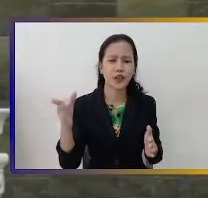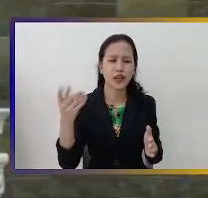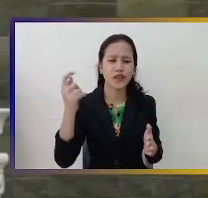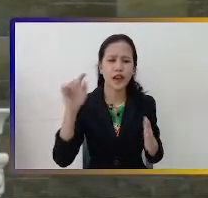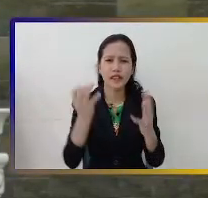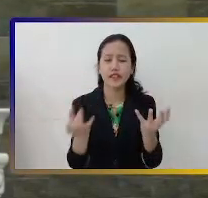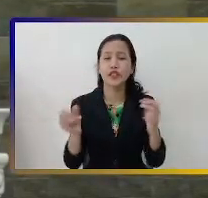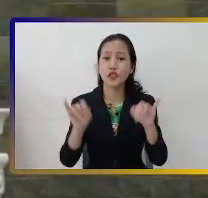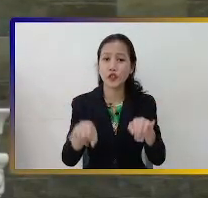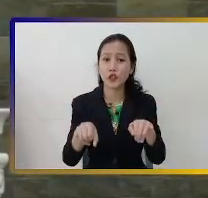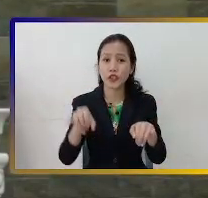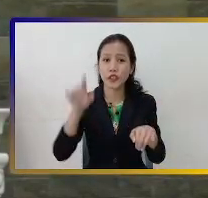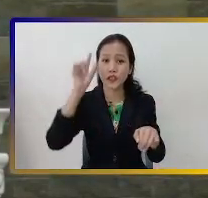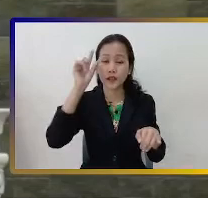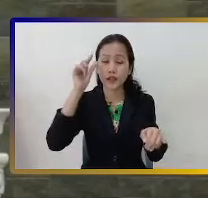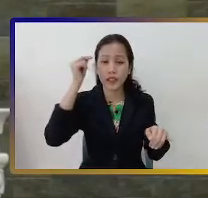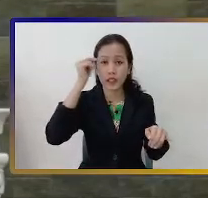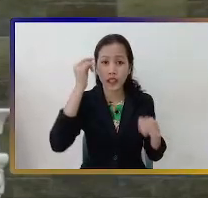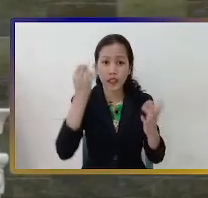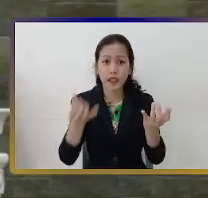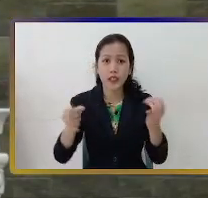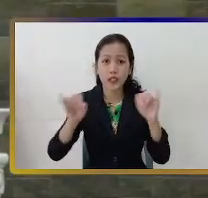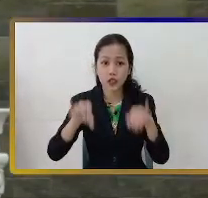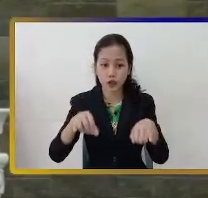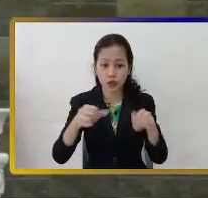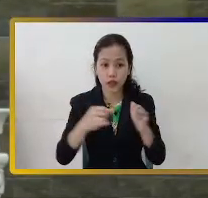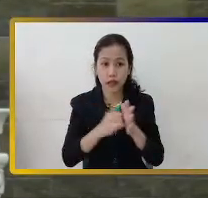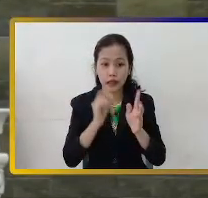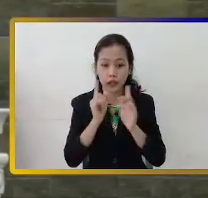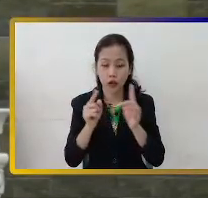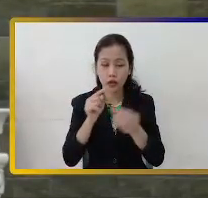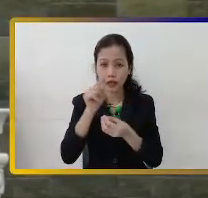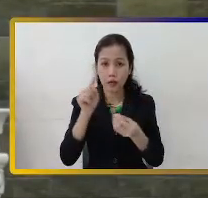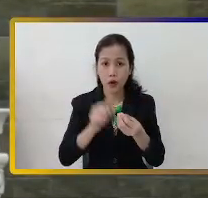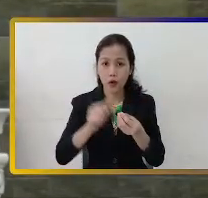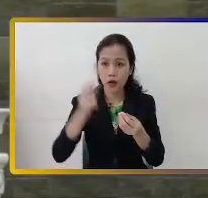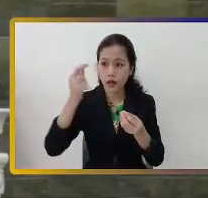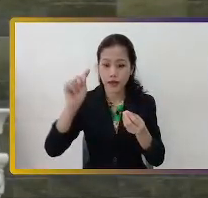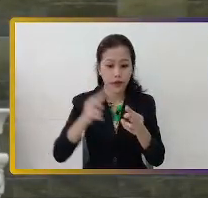yung pinaka-head na mismo. Kasi of course, wala namang magagawa